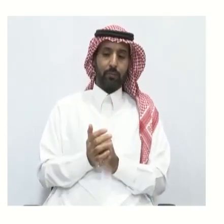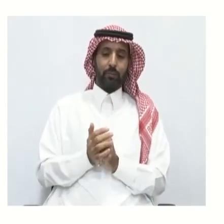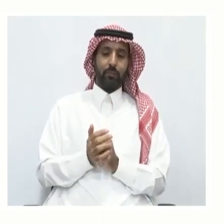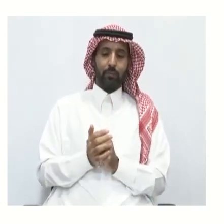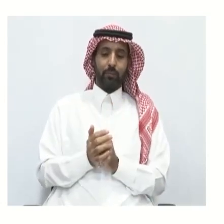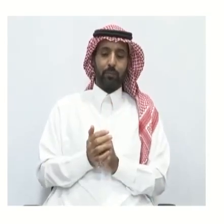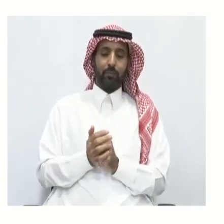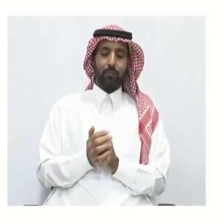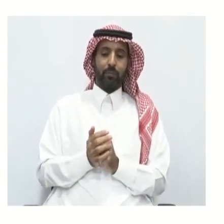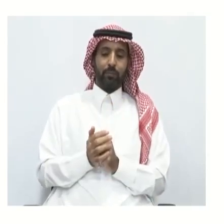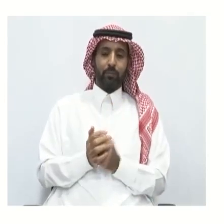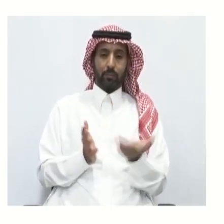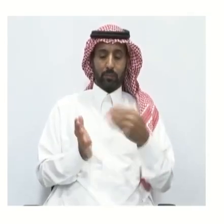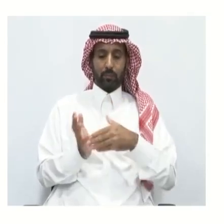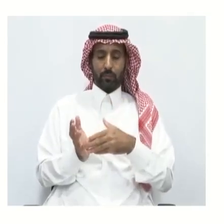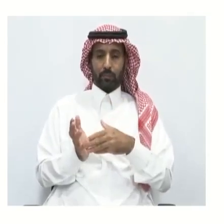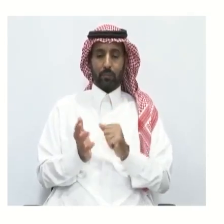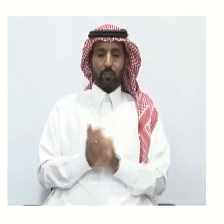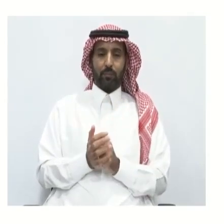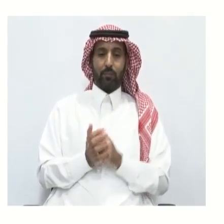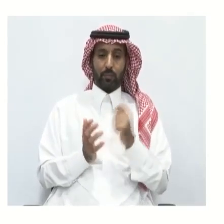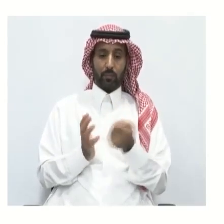ماذا فعلنا في هذا السؤال